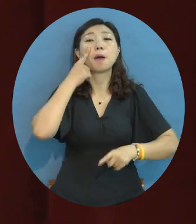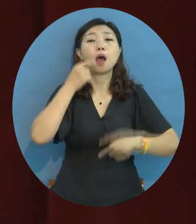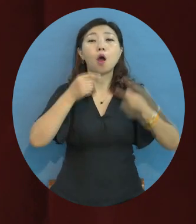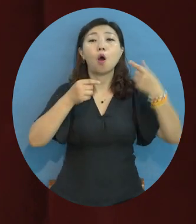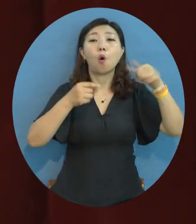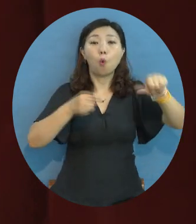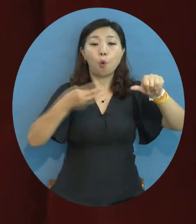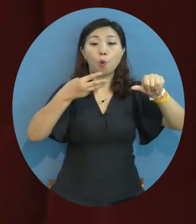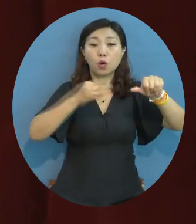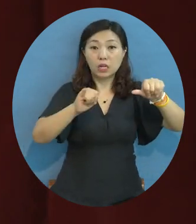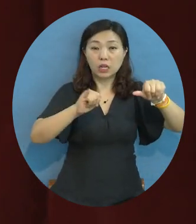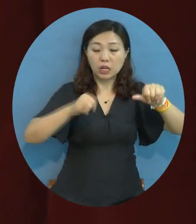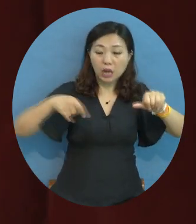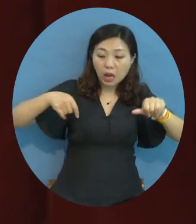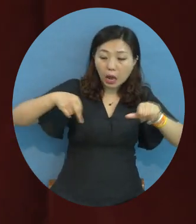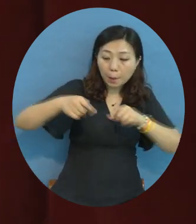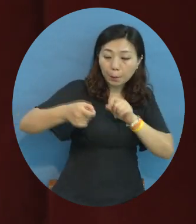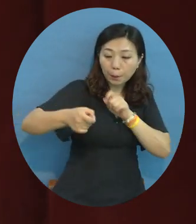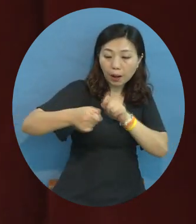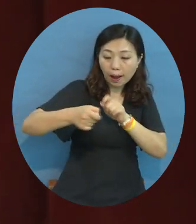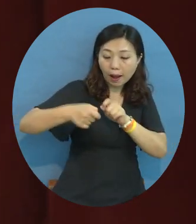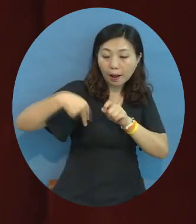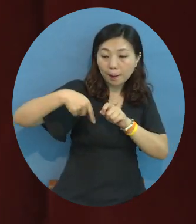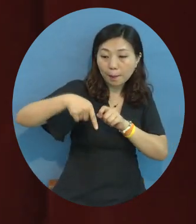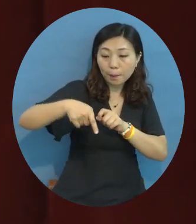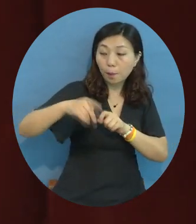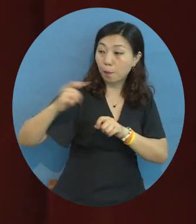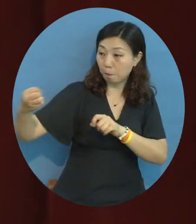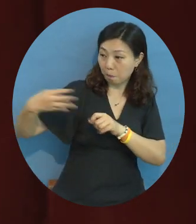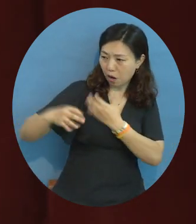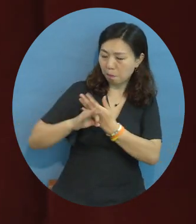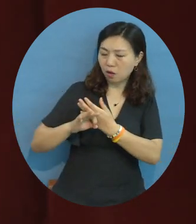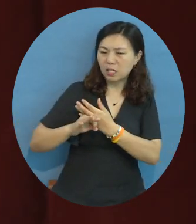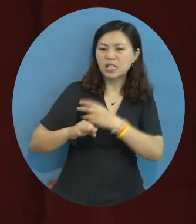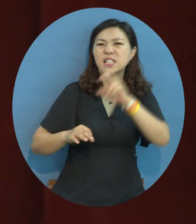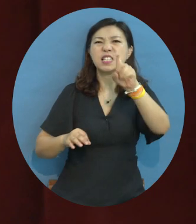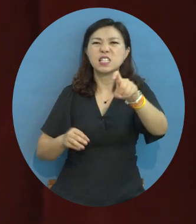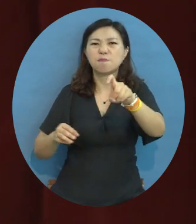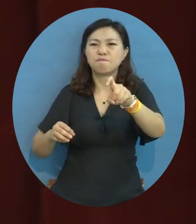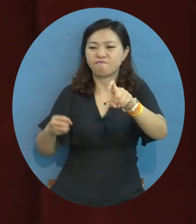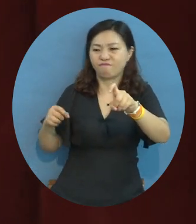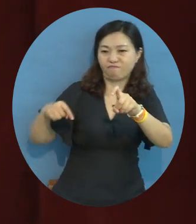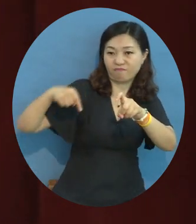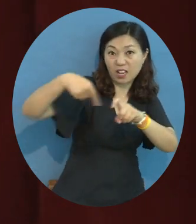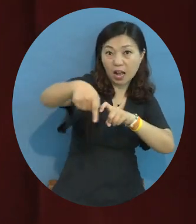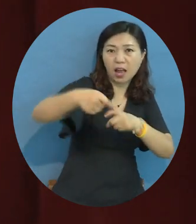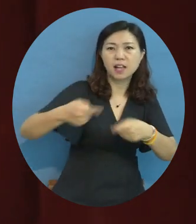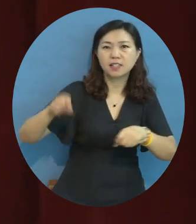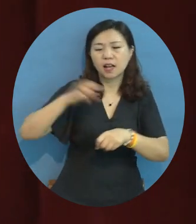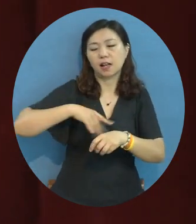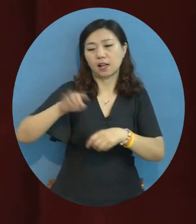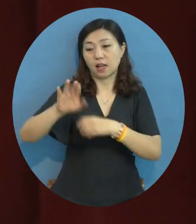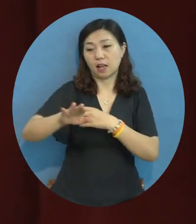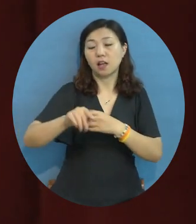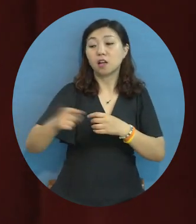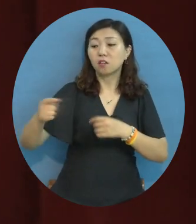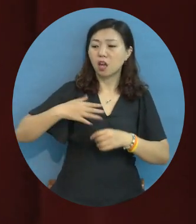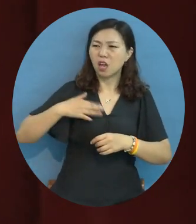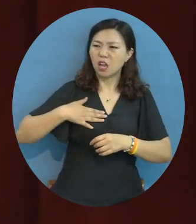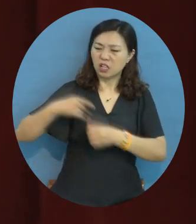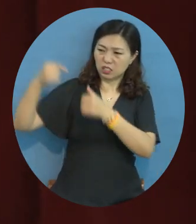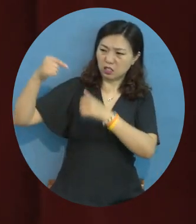가자면? 심리를 가주라. 심리를 가주라. 그럼 오리를 가자 하는데 가기 싫어가지고 오리를 억지로 가면 내가 그 사람이 갑이고 내가